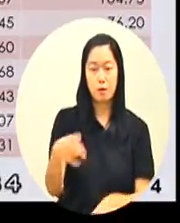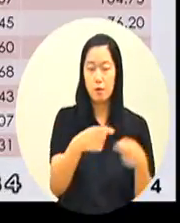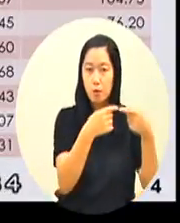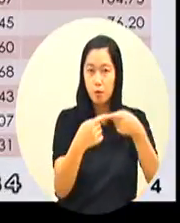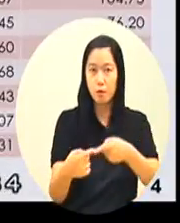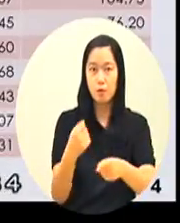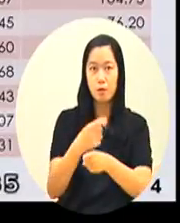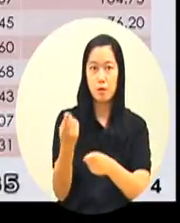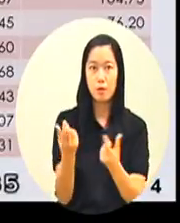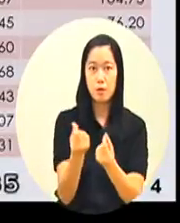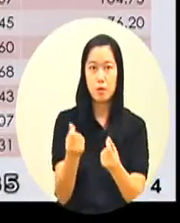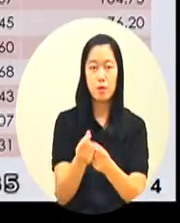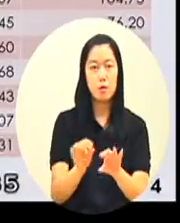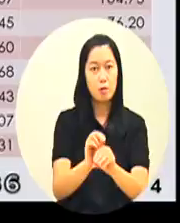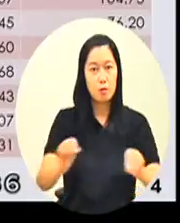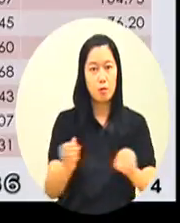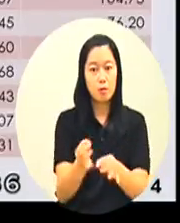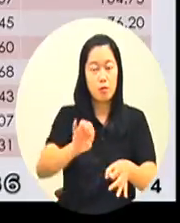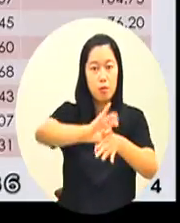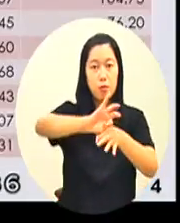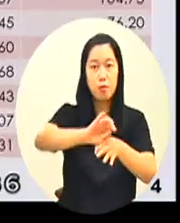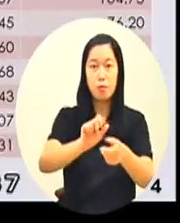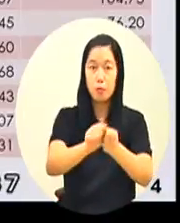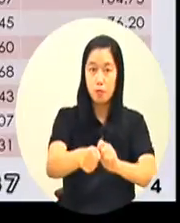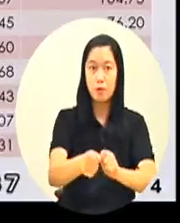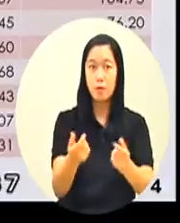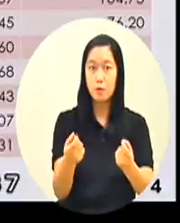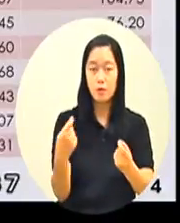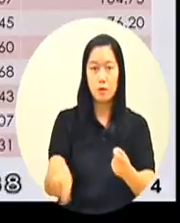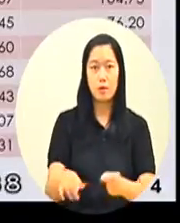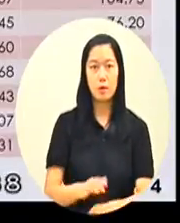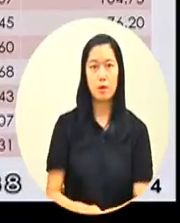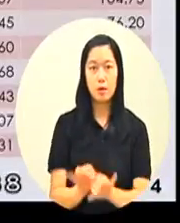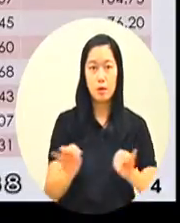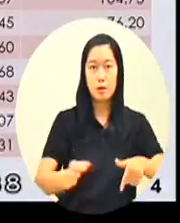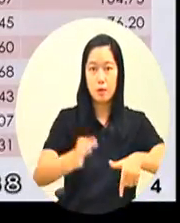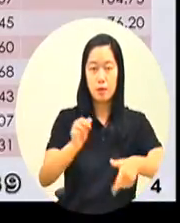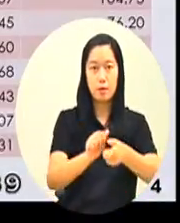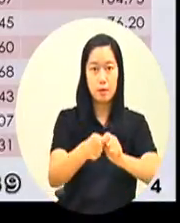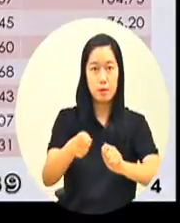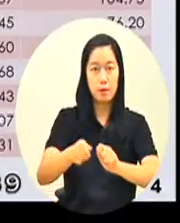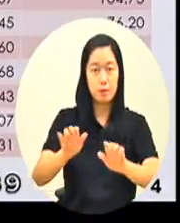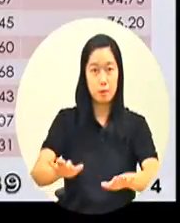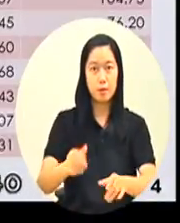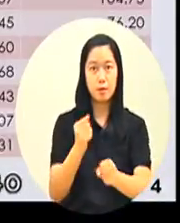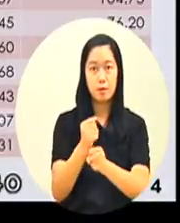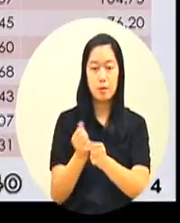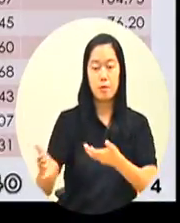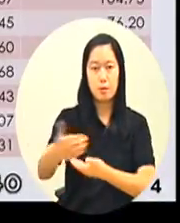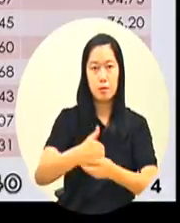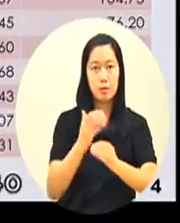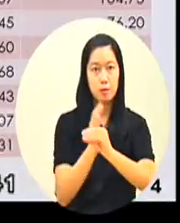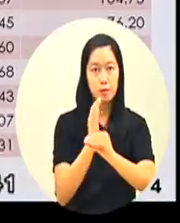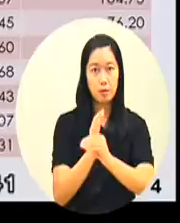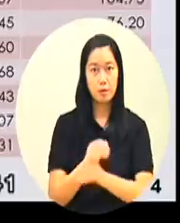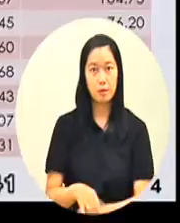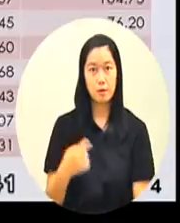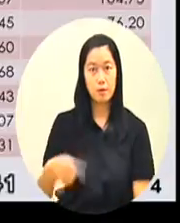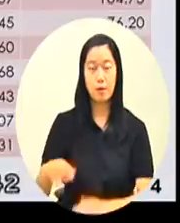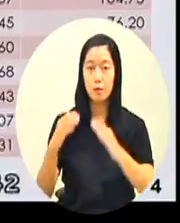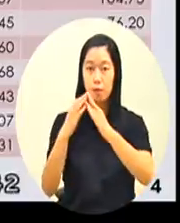土地增值税各方面。这边看到的地价税目前是正在收取当中。那房屋